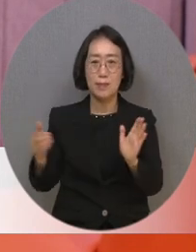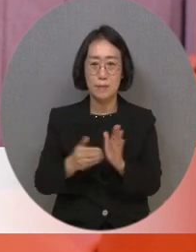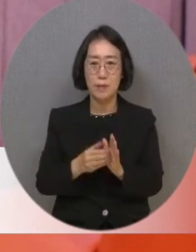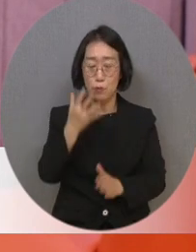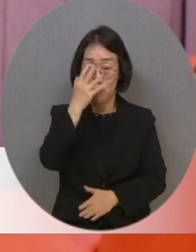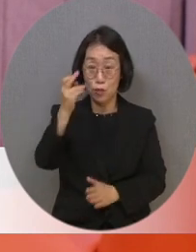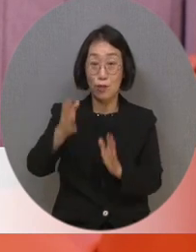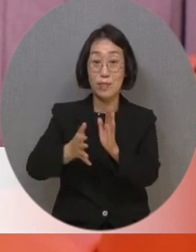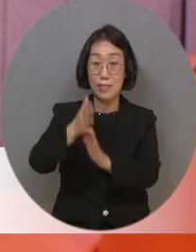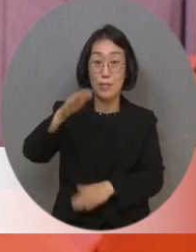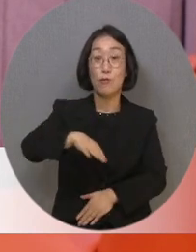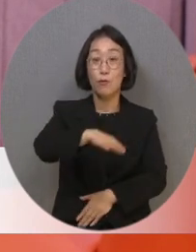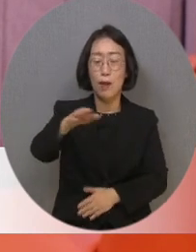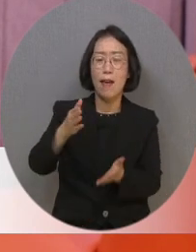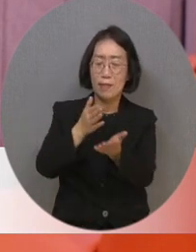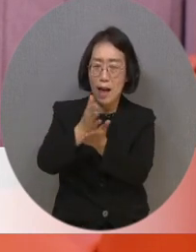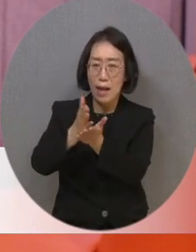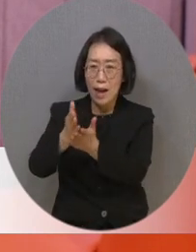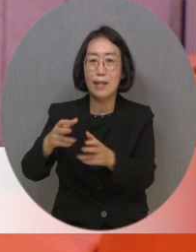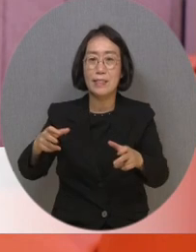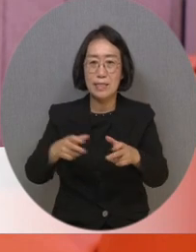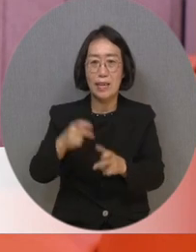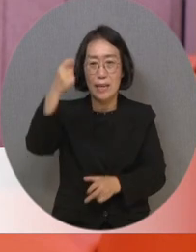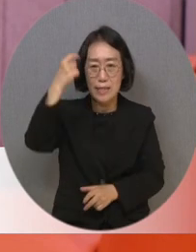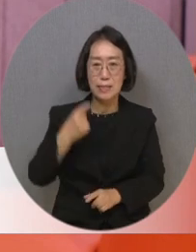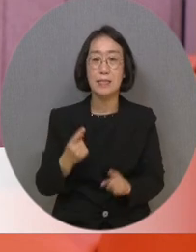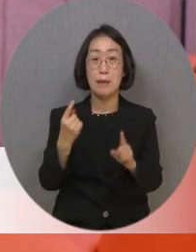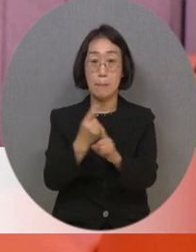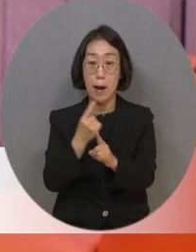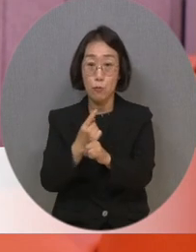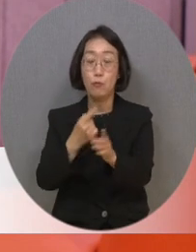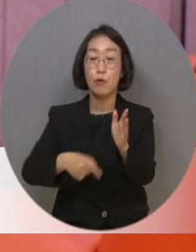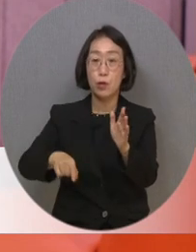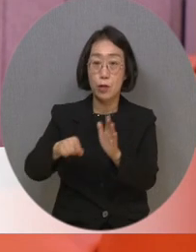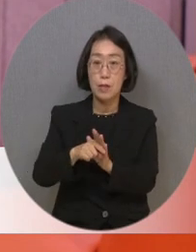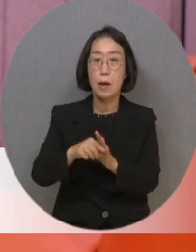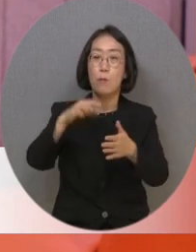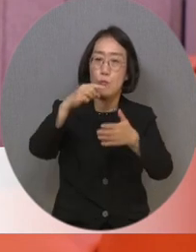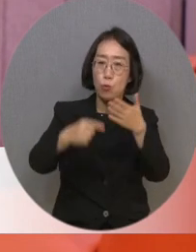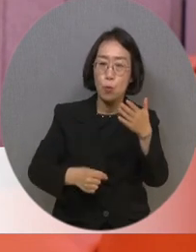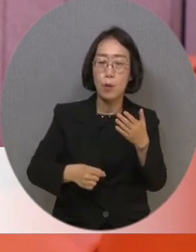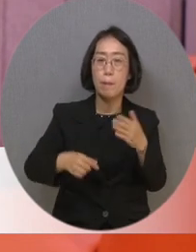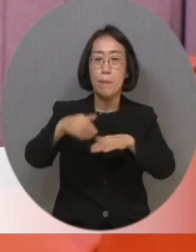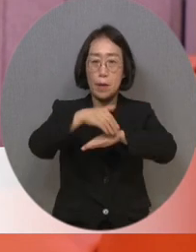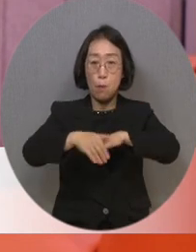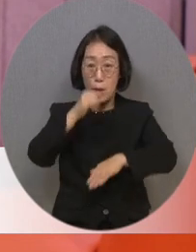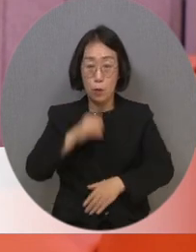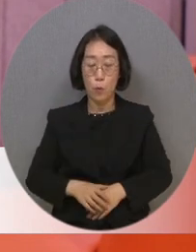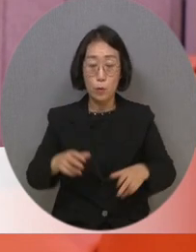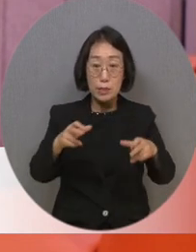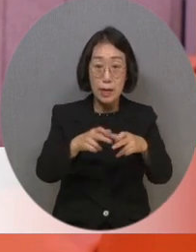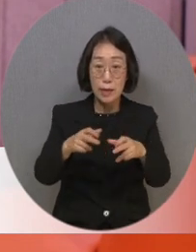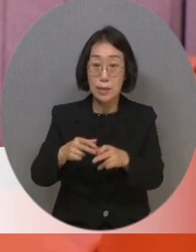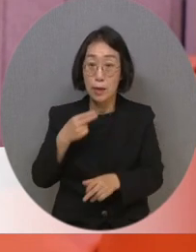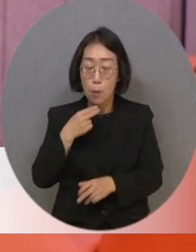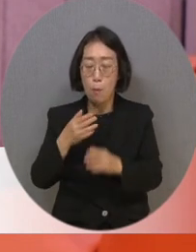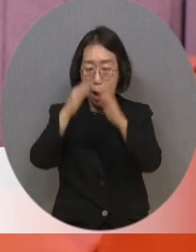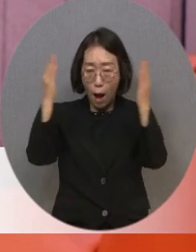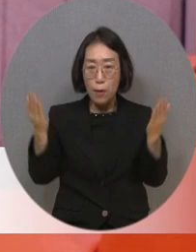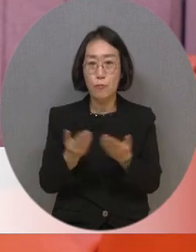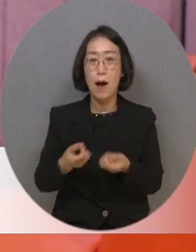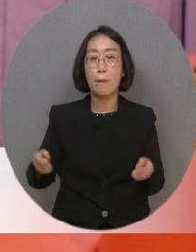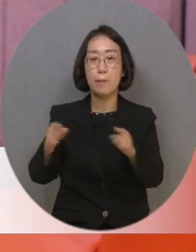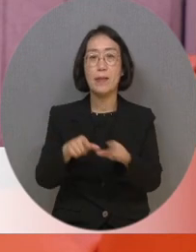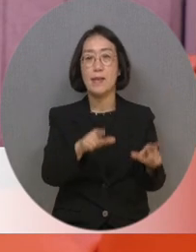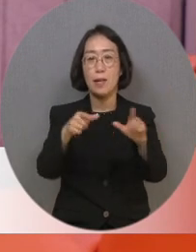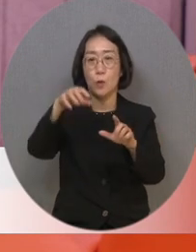순천시는 앞으로도 다양한 분야의 장애인 인식 개선 프로그램을 시행하며 장애인과 비장애인이 모두가 공생하며 살아갈 수